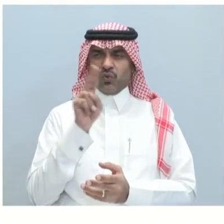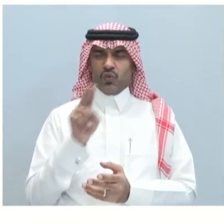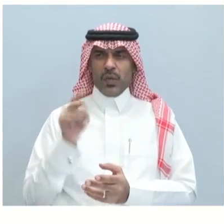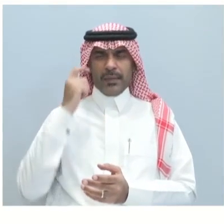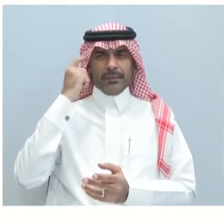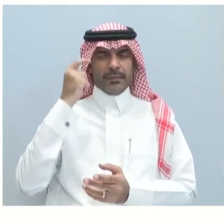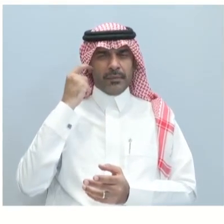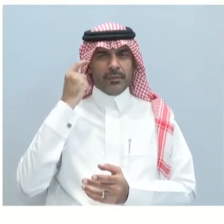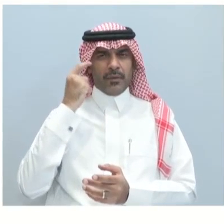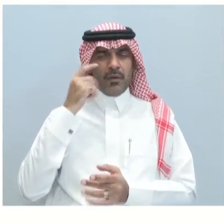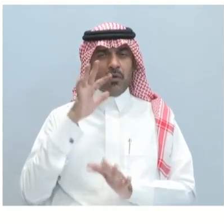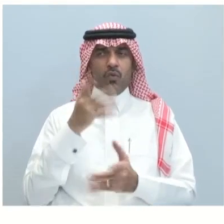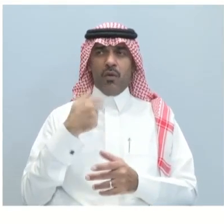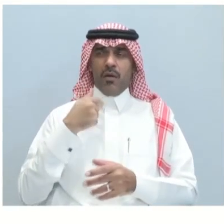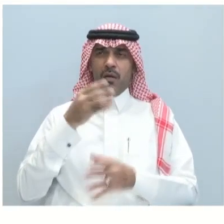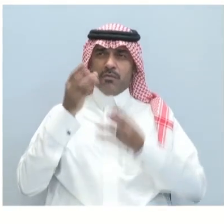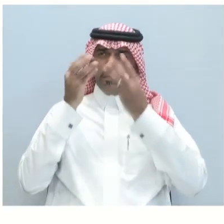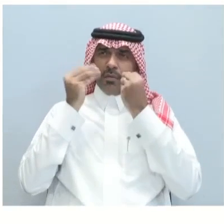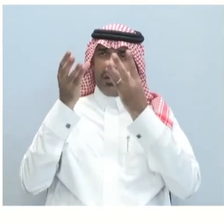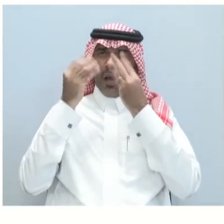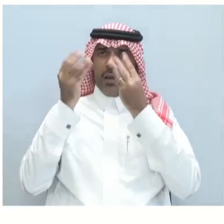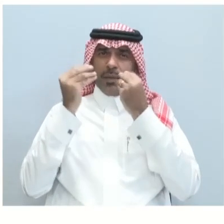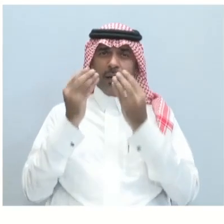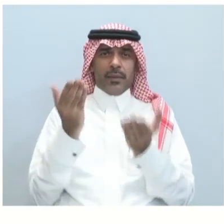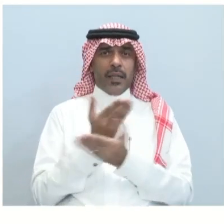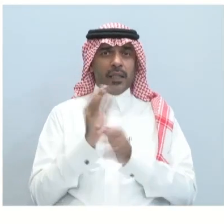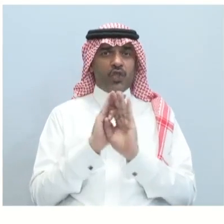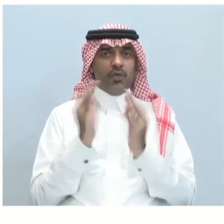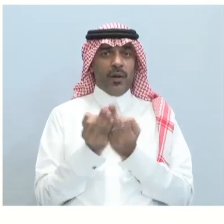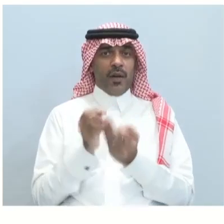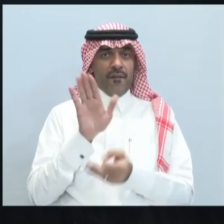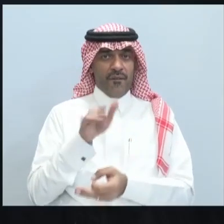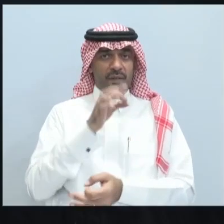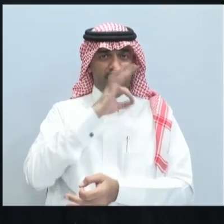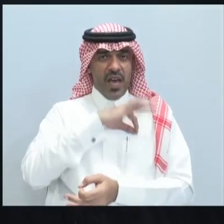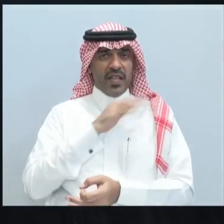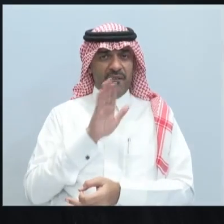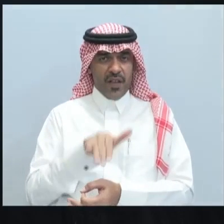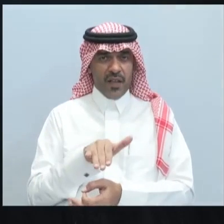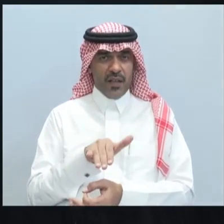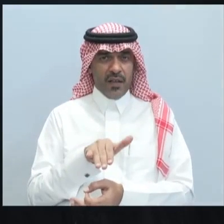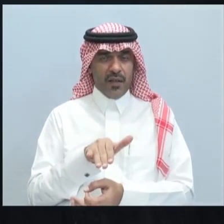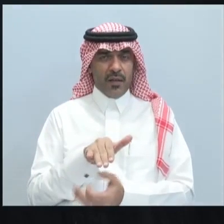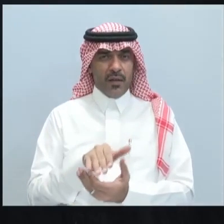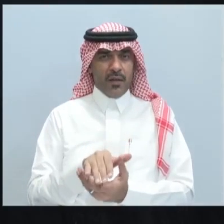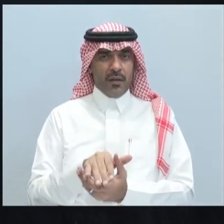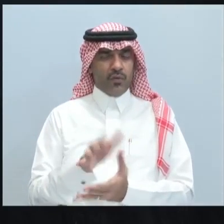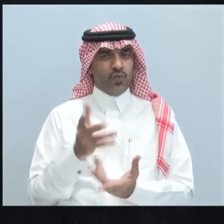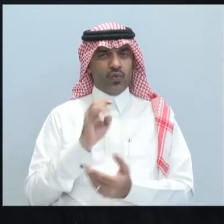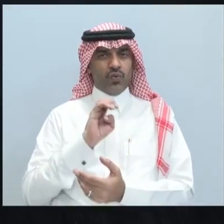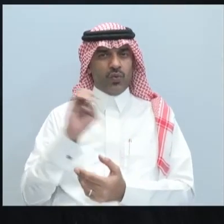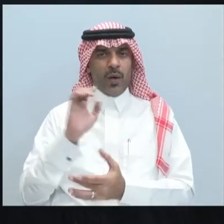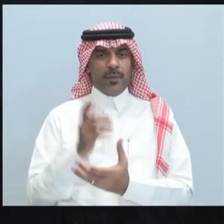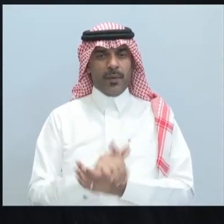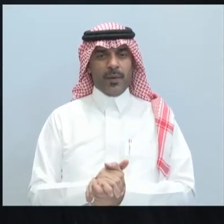معرفه وتعلم الدراسات الاجتماعيه تعرفنا على تعريفها تعرفنا على ابرز فروعها هل